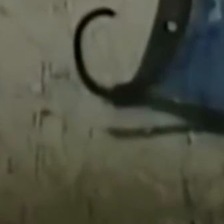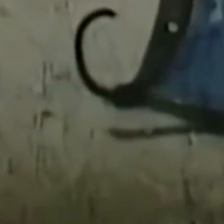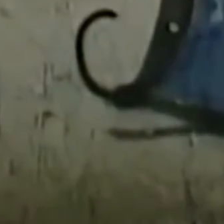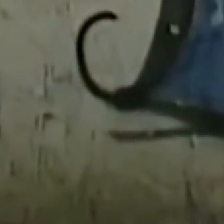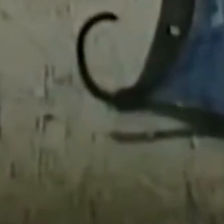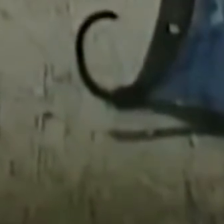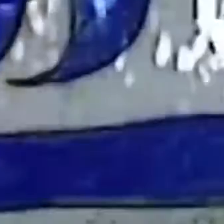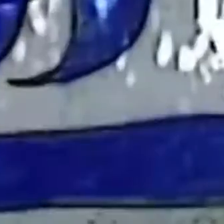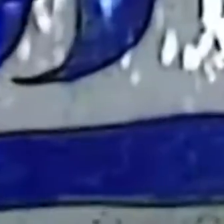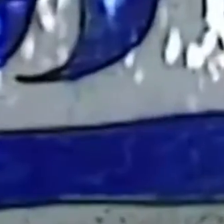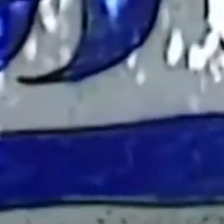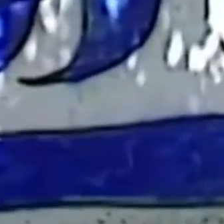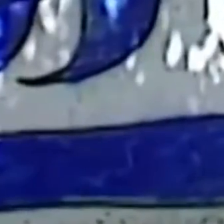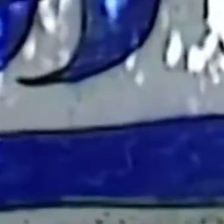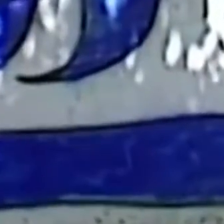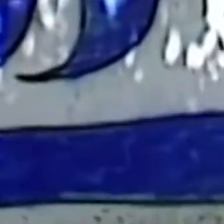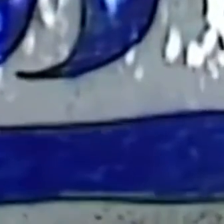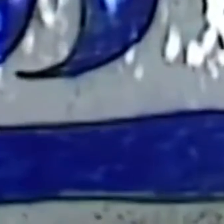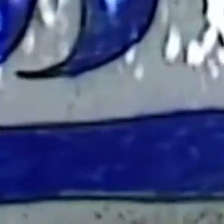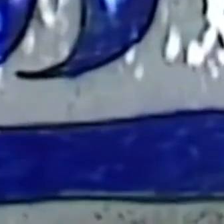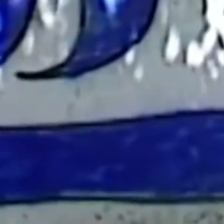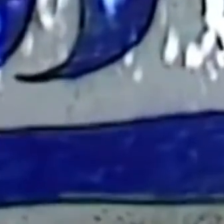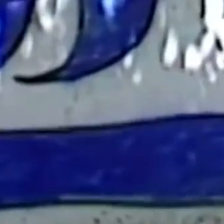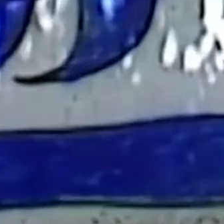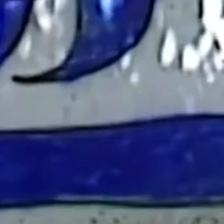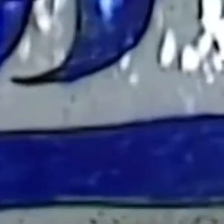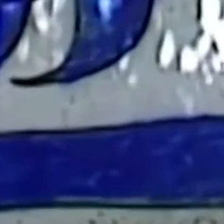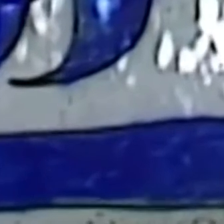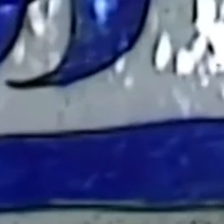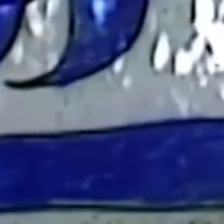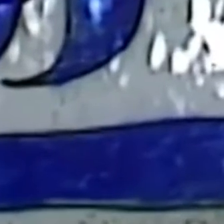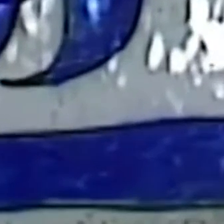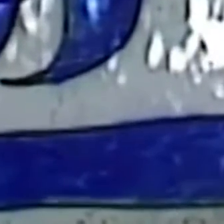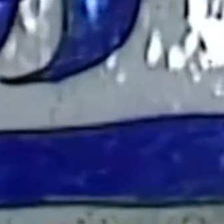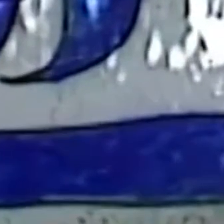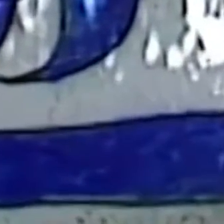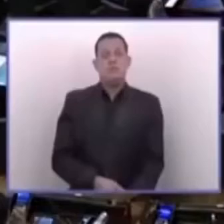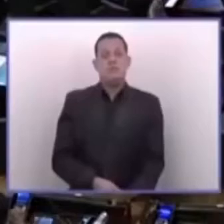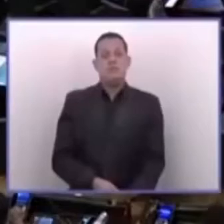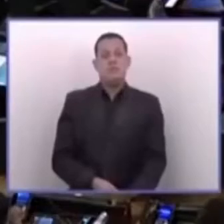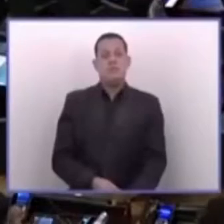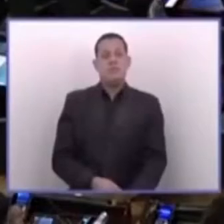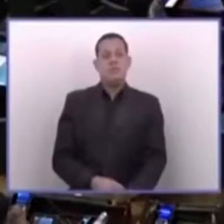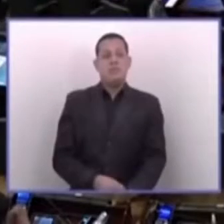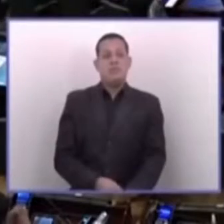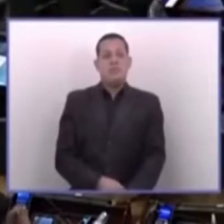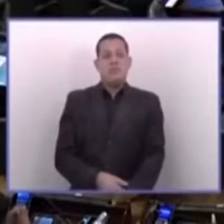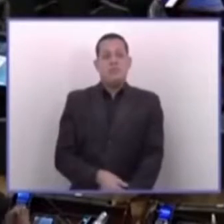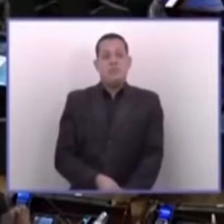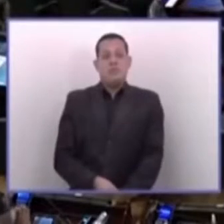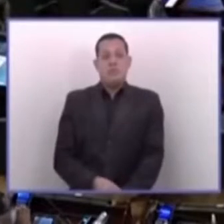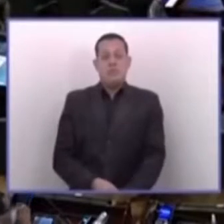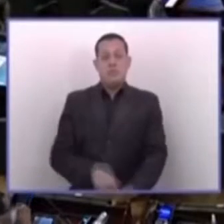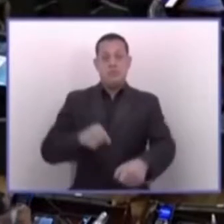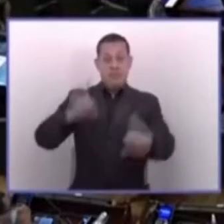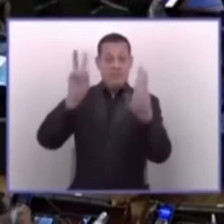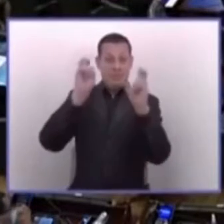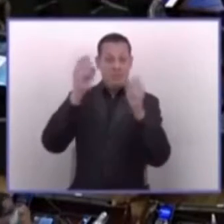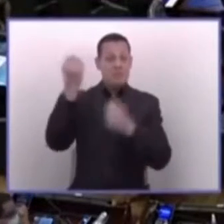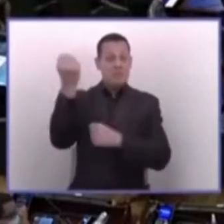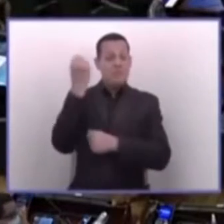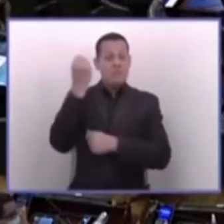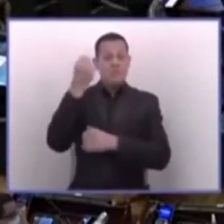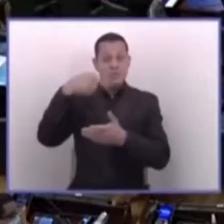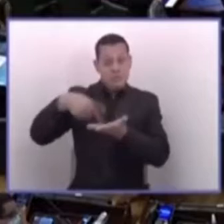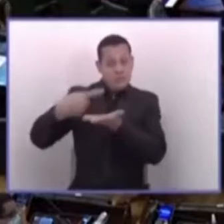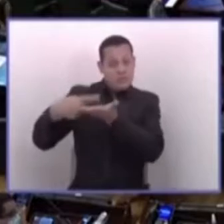xuất bản các tin nhắn của băng đảng, bao gồm cả các cơ quan truyền thông. Tháng trước, thì Tổng thống Nayib Bukele đã yêu cầu quyền khẩn cấp